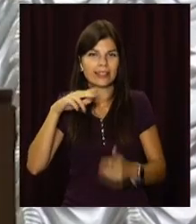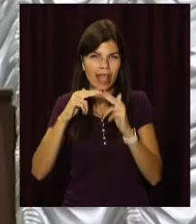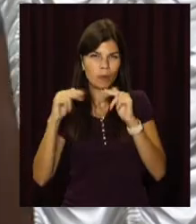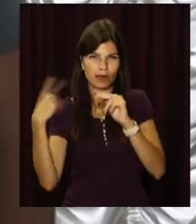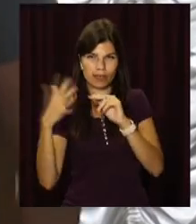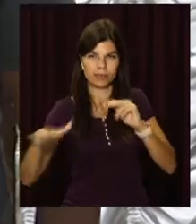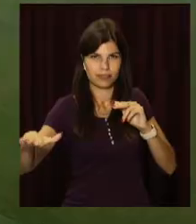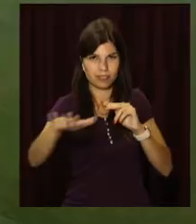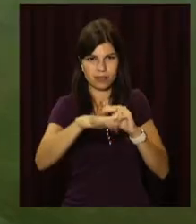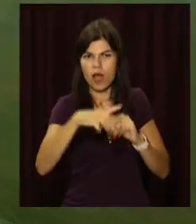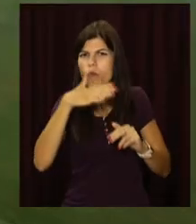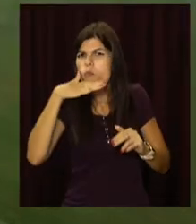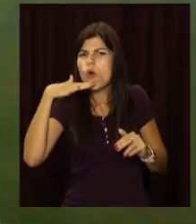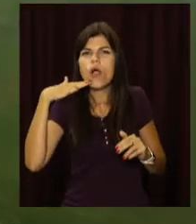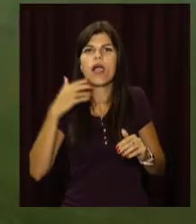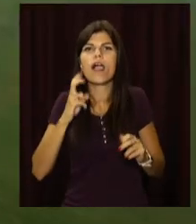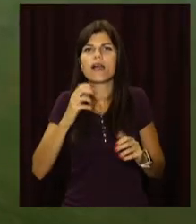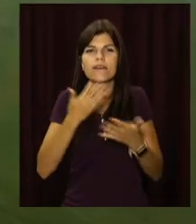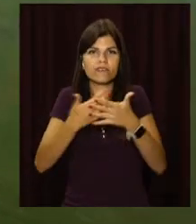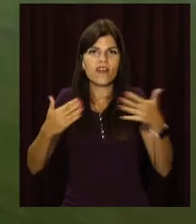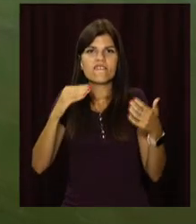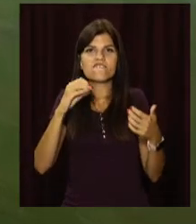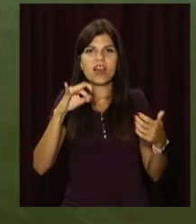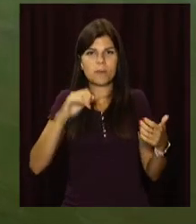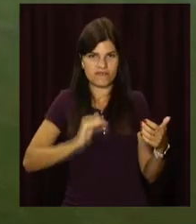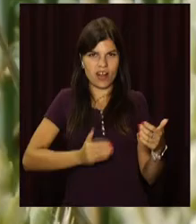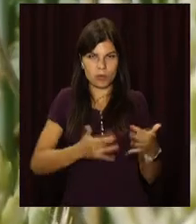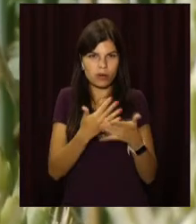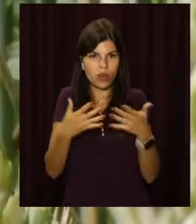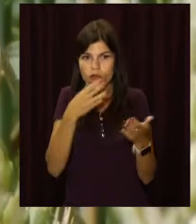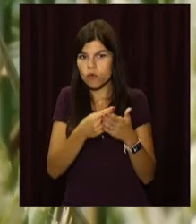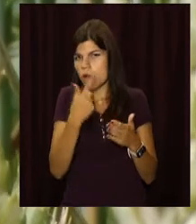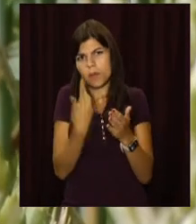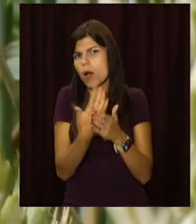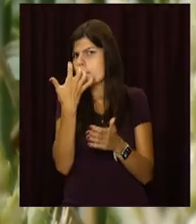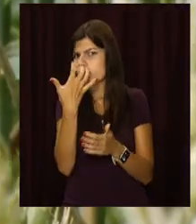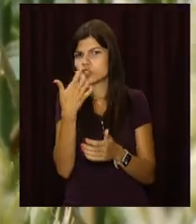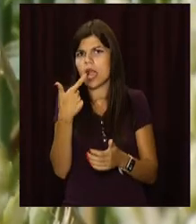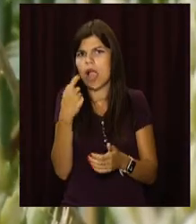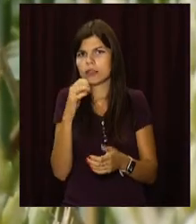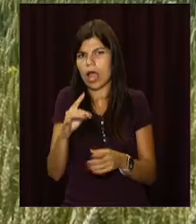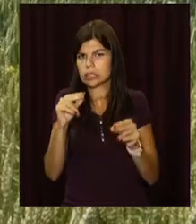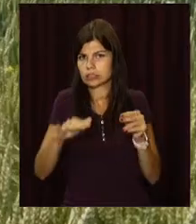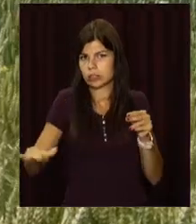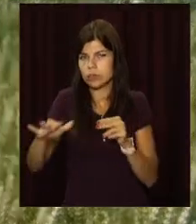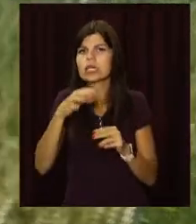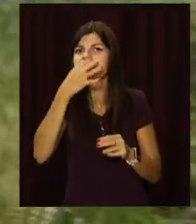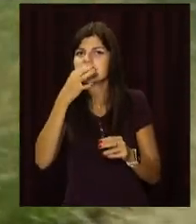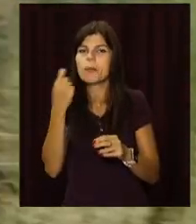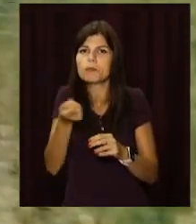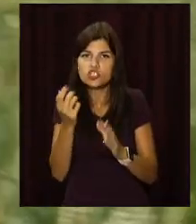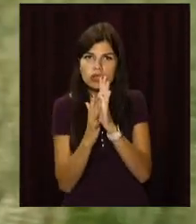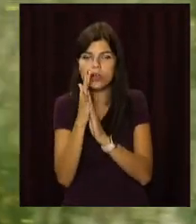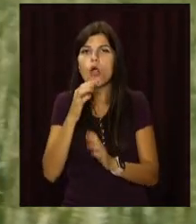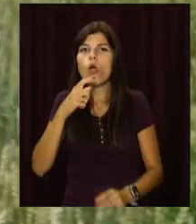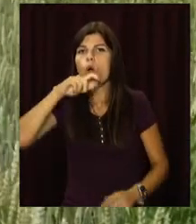організації об'єдналися з півсотні фермерів Дніпропетровщини. Загалом обробляють приблизно 500 гектарів землі. Вирощують соняшник,